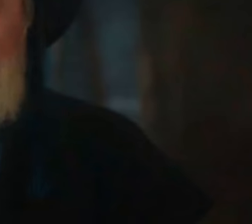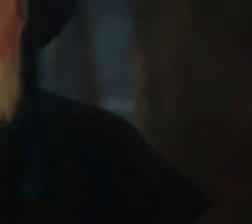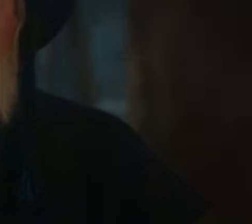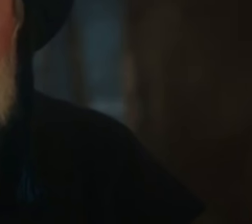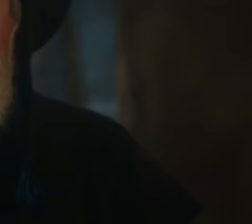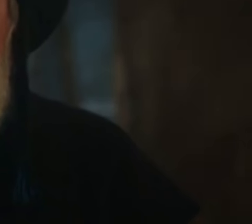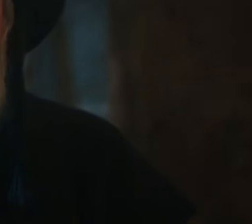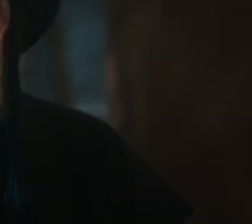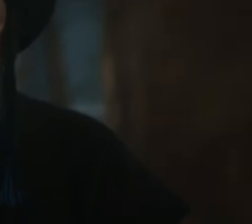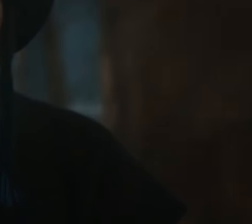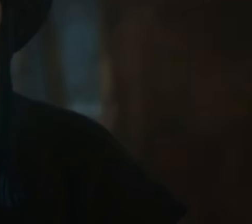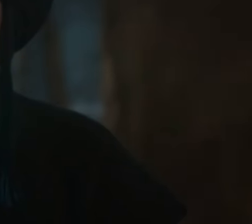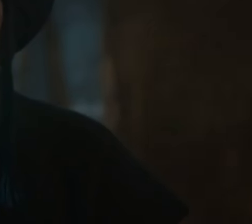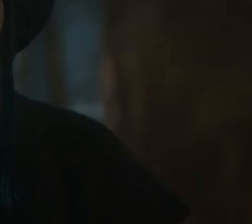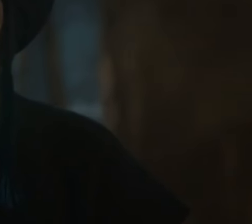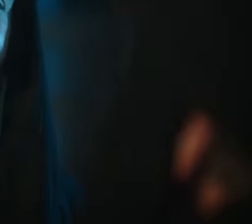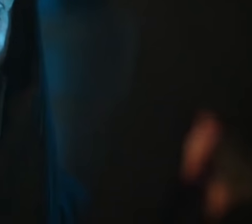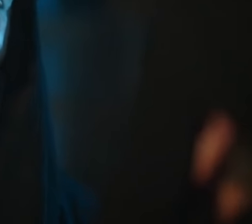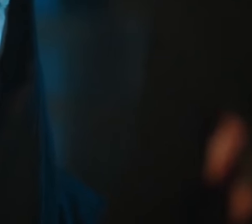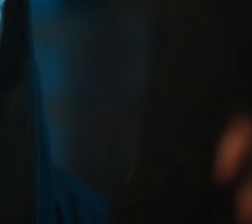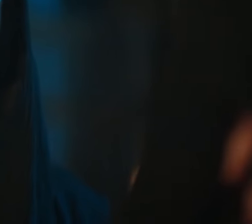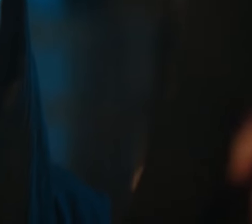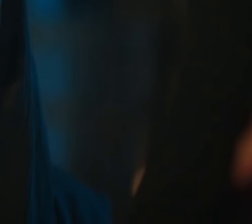Karşılıklı durmuş tebessüm ediyorlar.